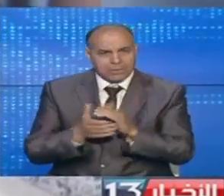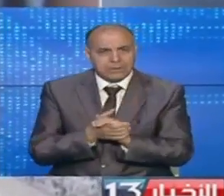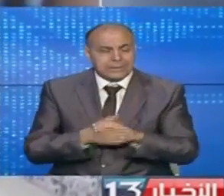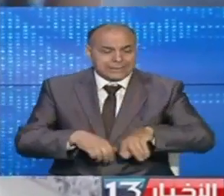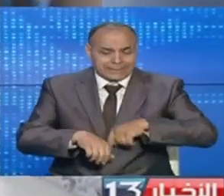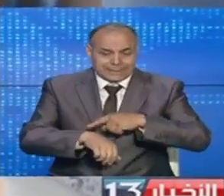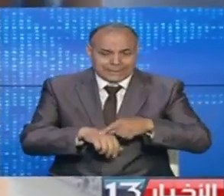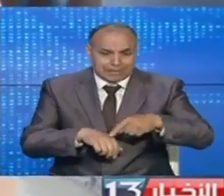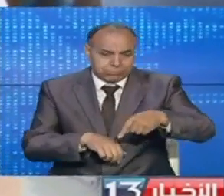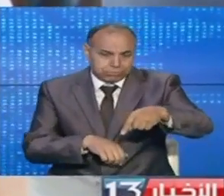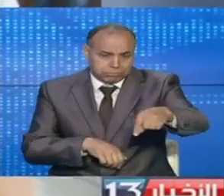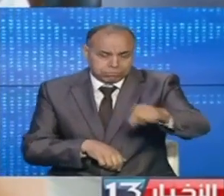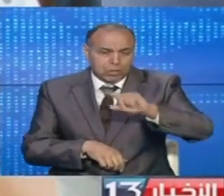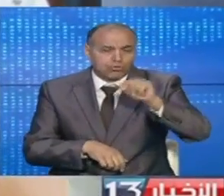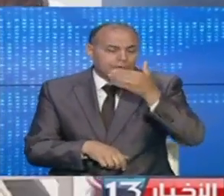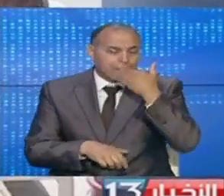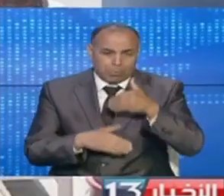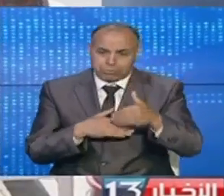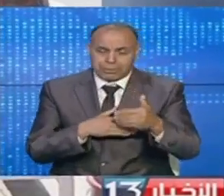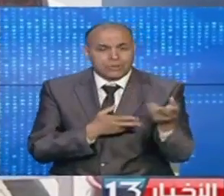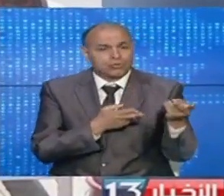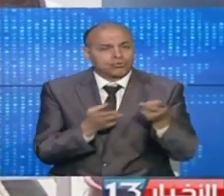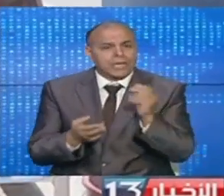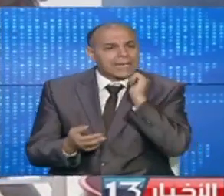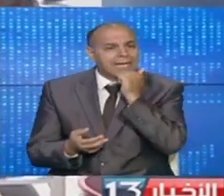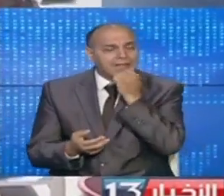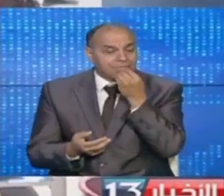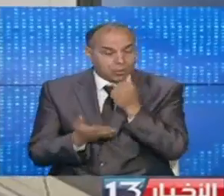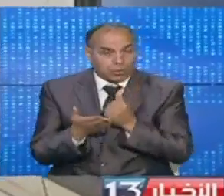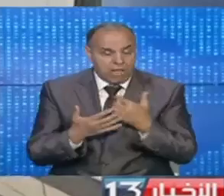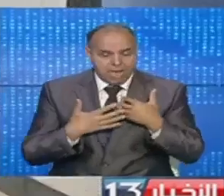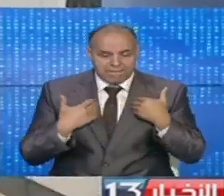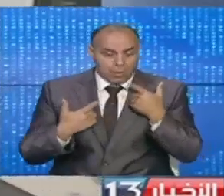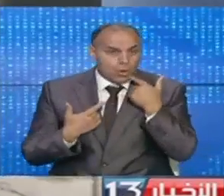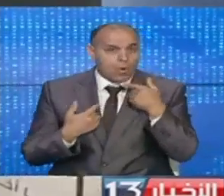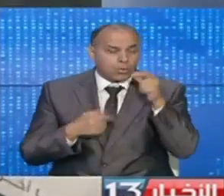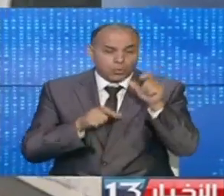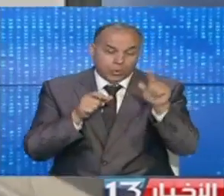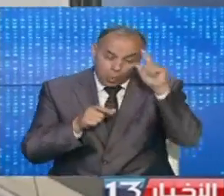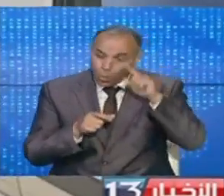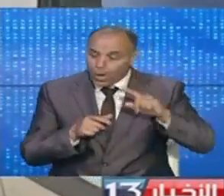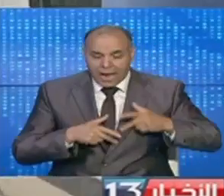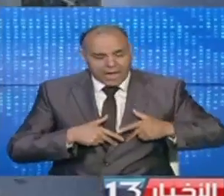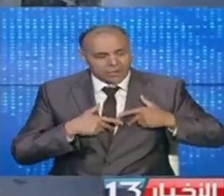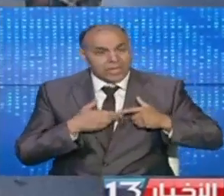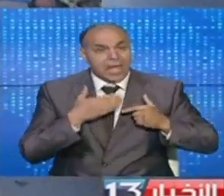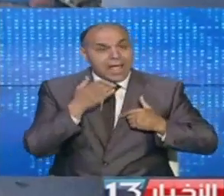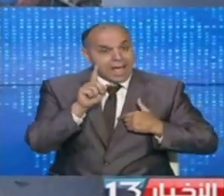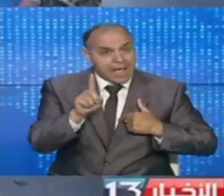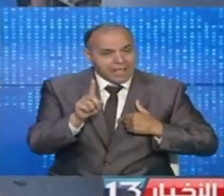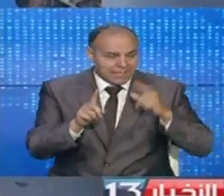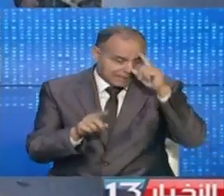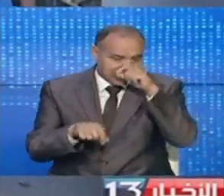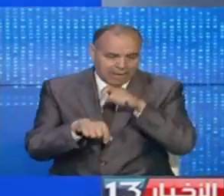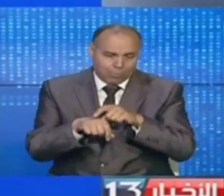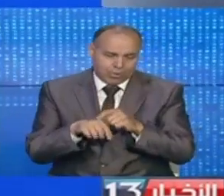ساعات تفصلنا عن نهاية شهر الصوم واستقبال عيد الفطر، فرحة يحاول التونسي أن يعيشها رغم كل